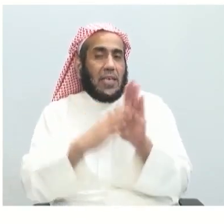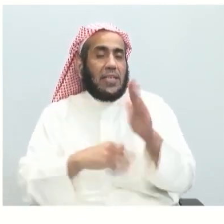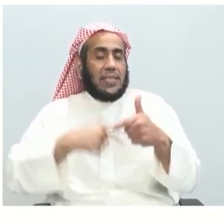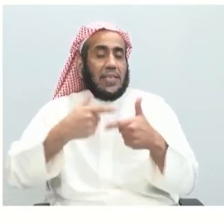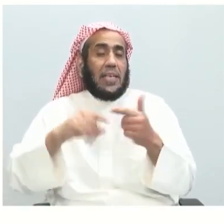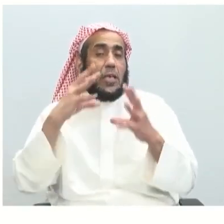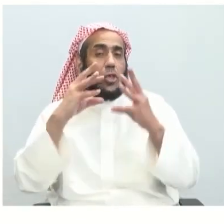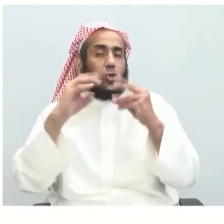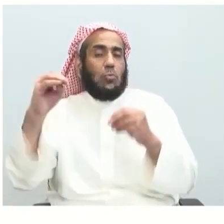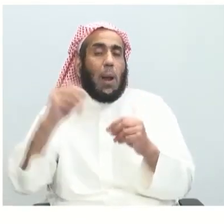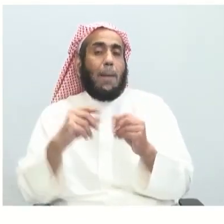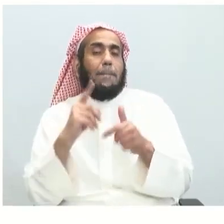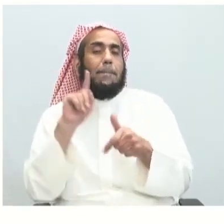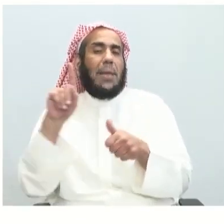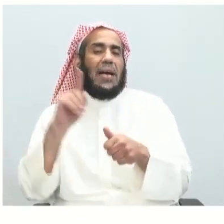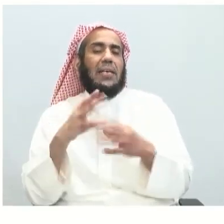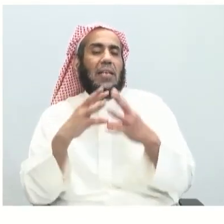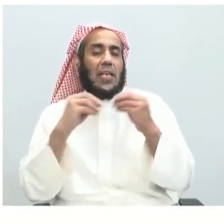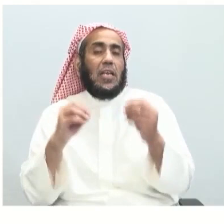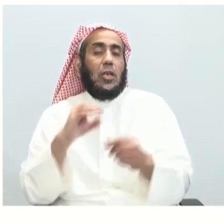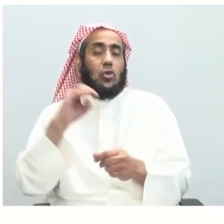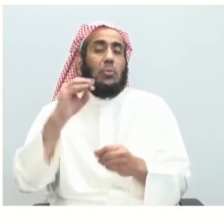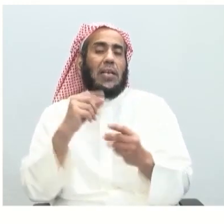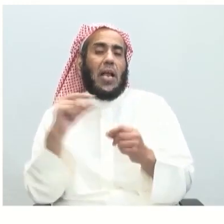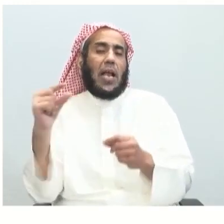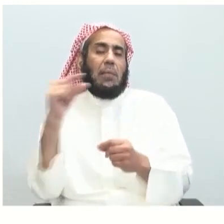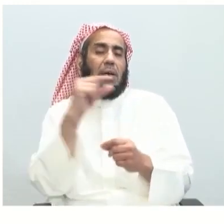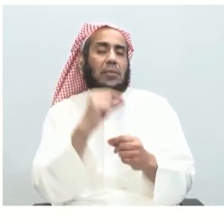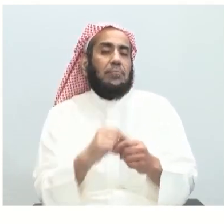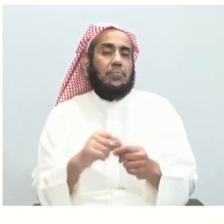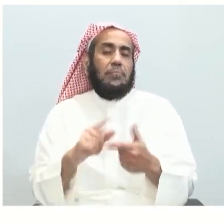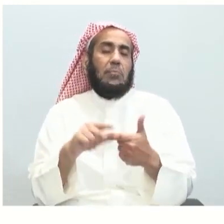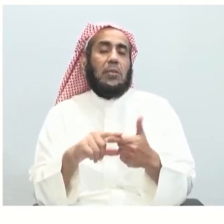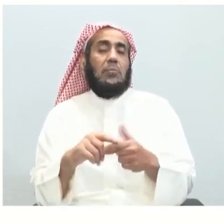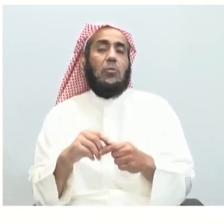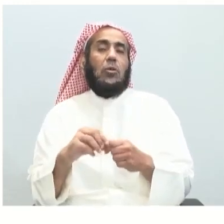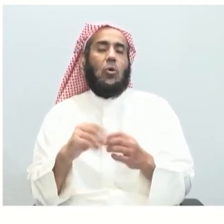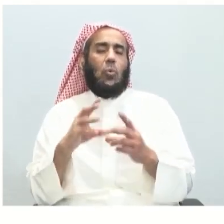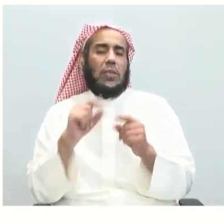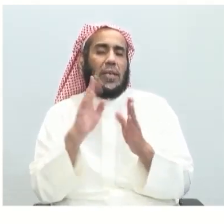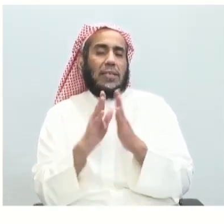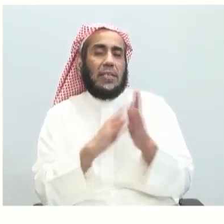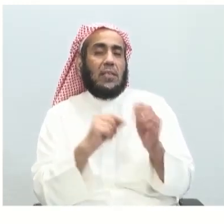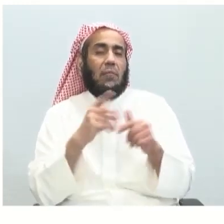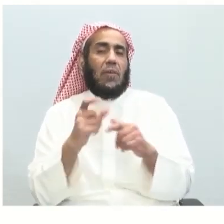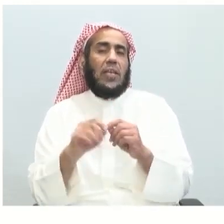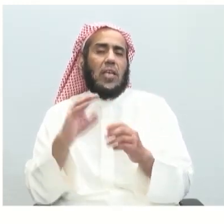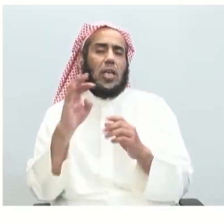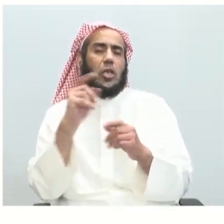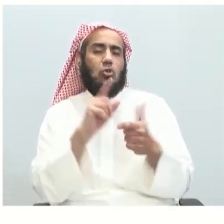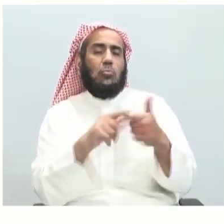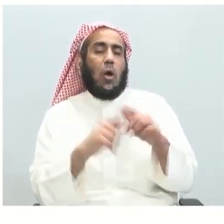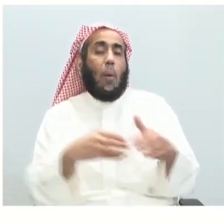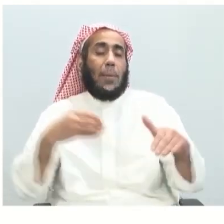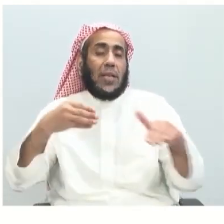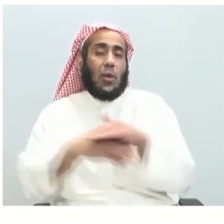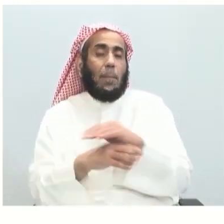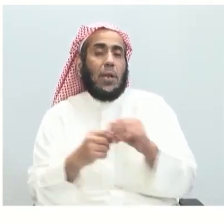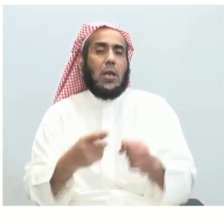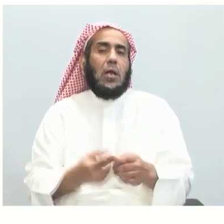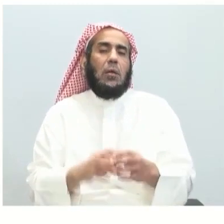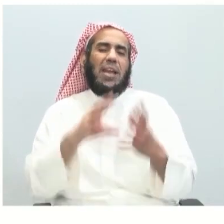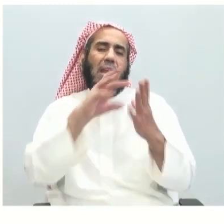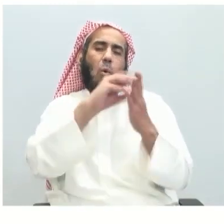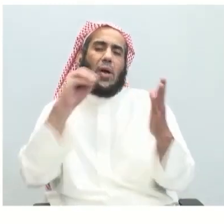جمل باء تحليل الجمل الى كلمات تحليل الجمل الى كلمات وتحديد طرفي الجمله وما دخل عليهما من